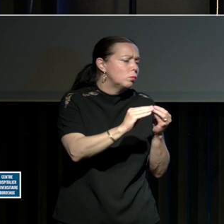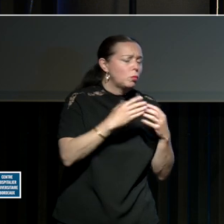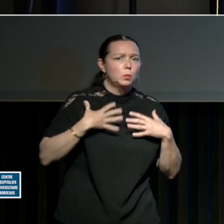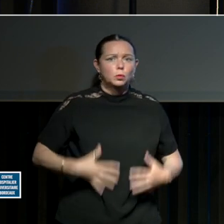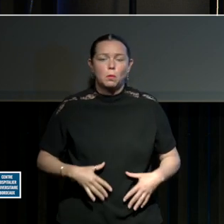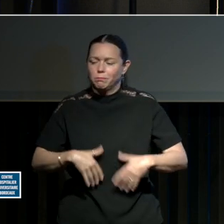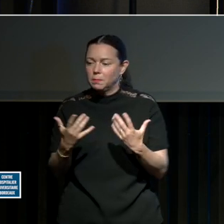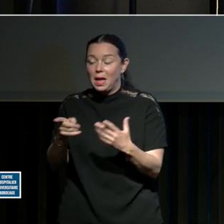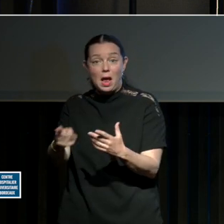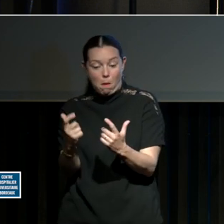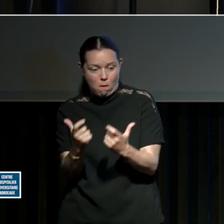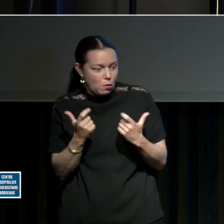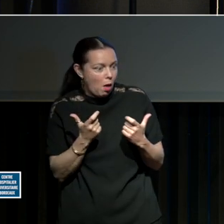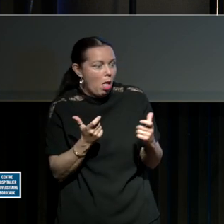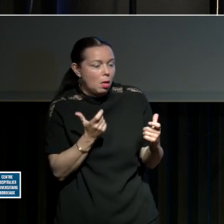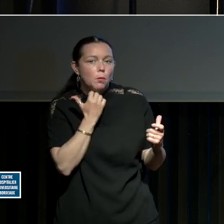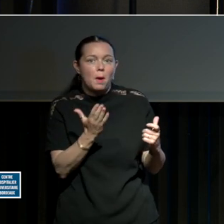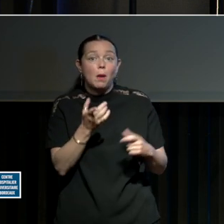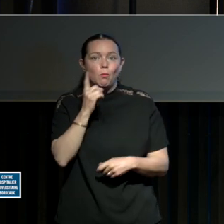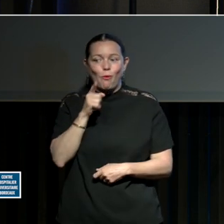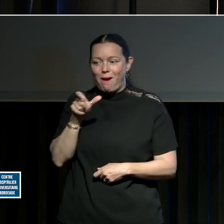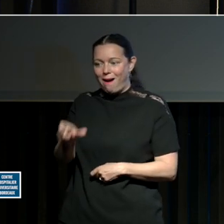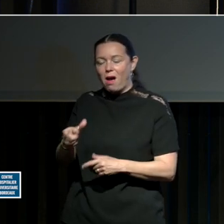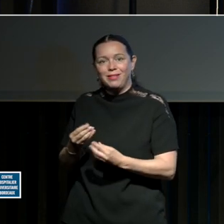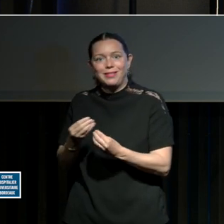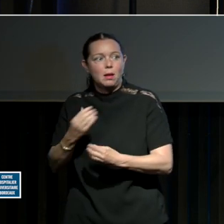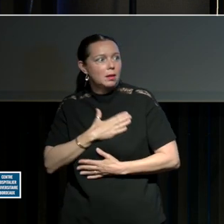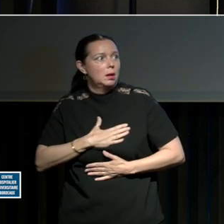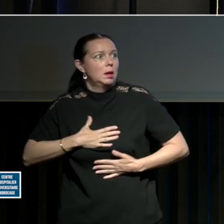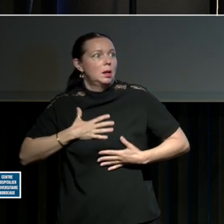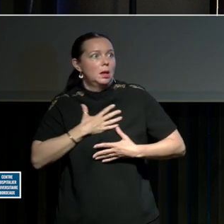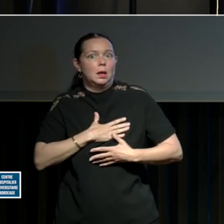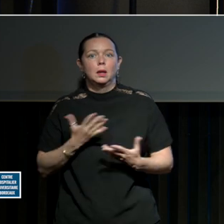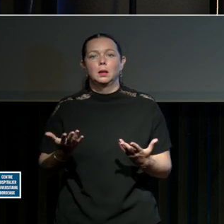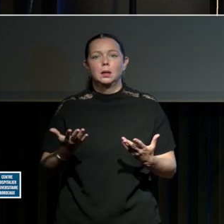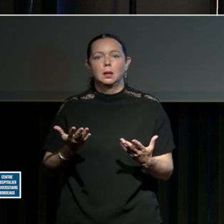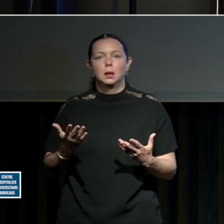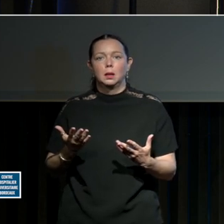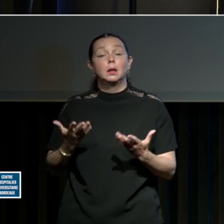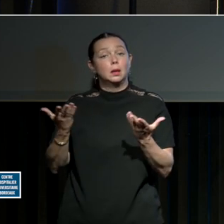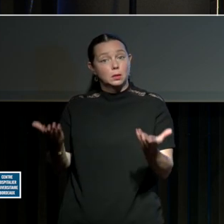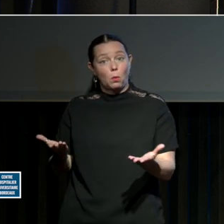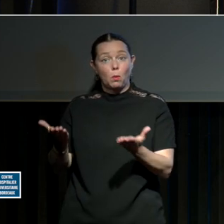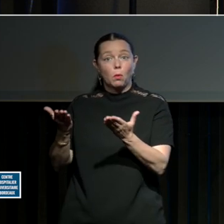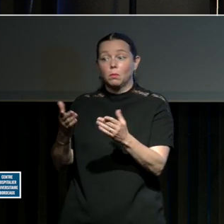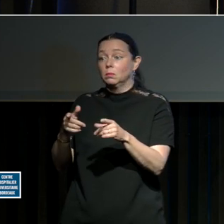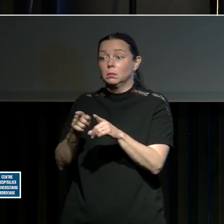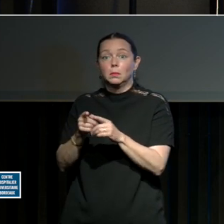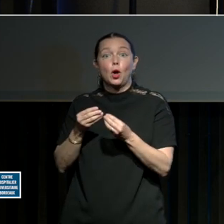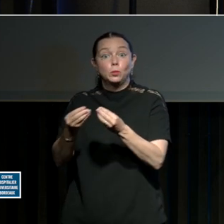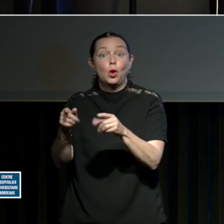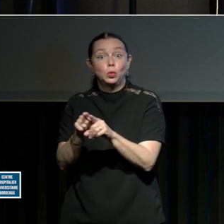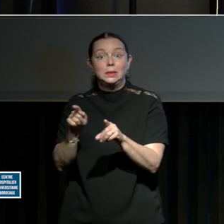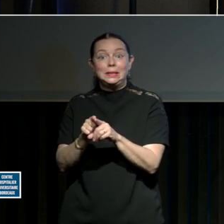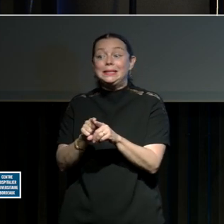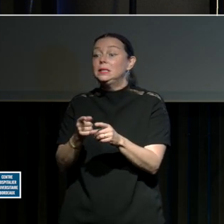comportement, qui va être source de plaisir et de gratification et qui peut être aussi utilisé comme source d'apaisement